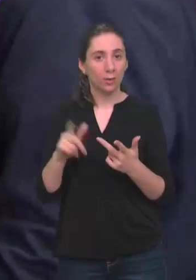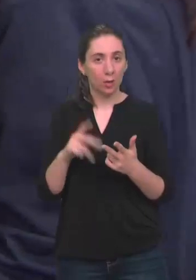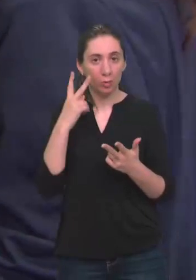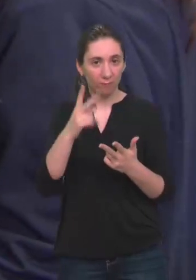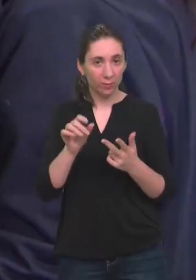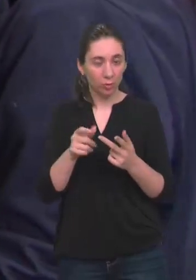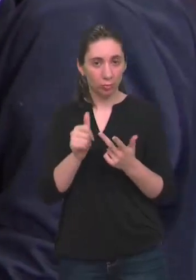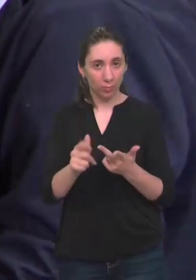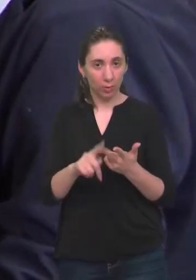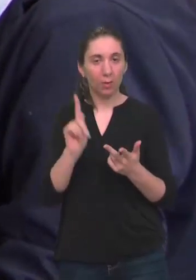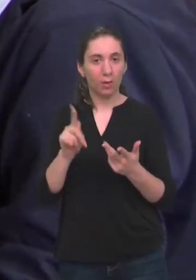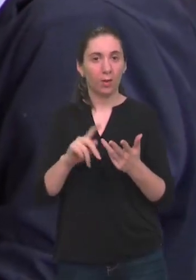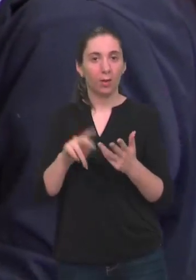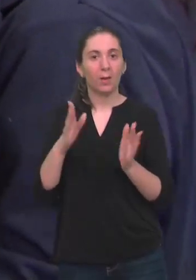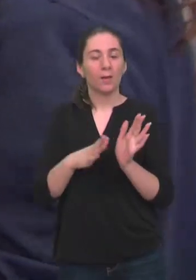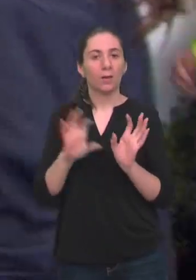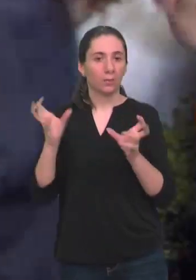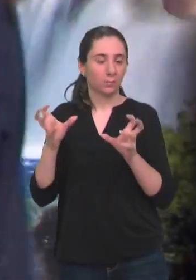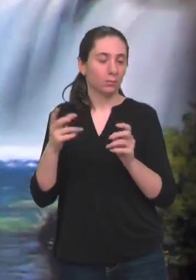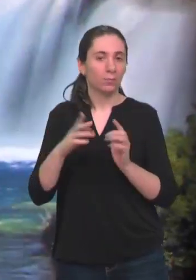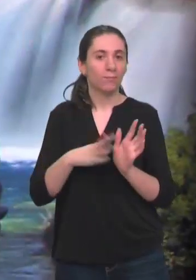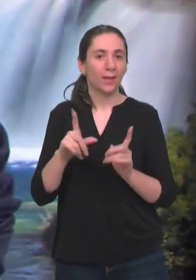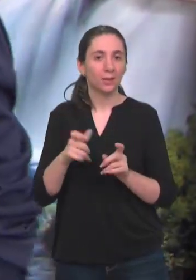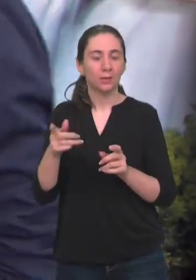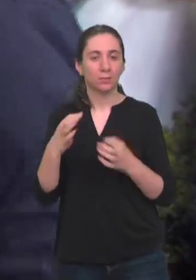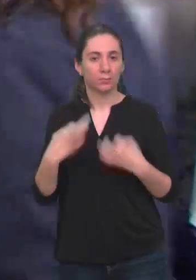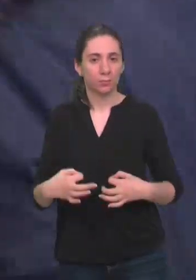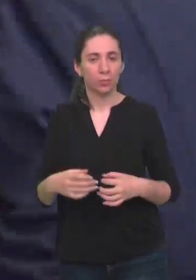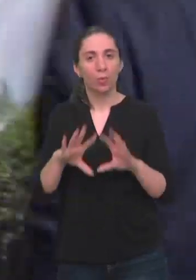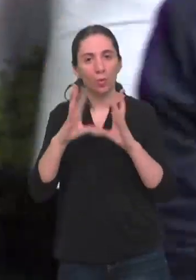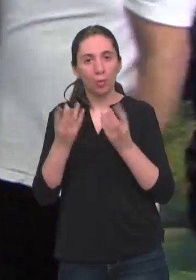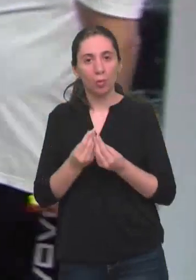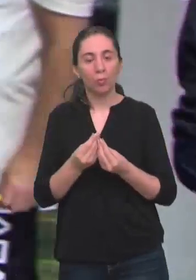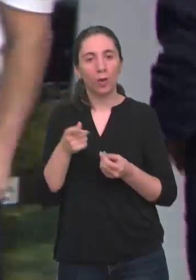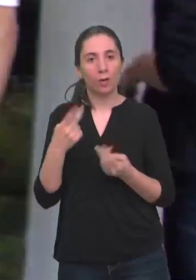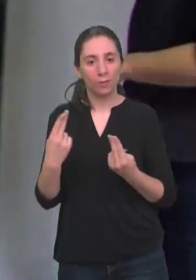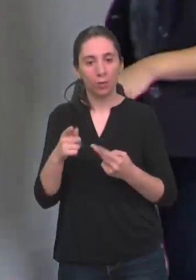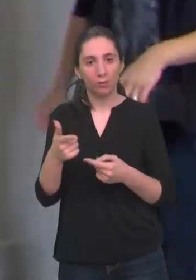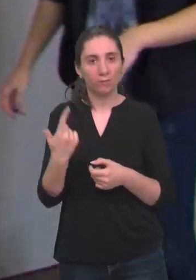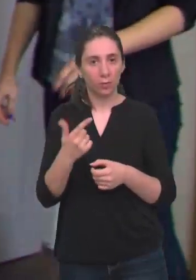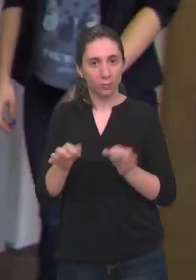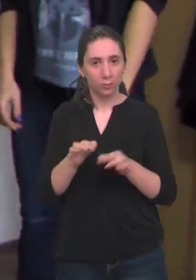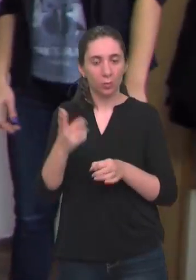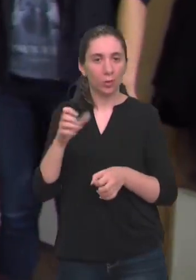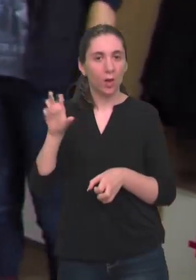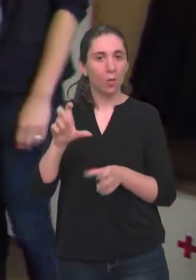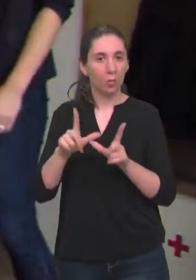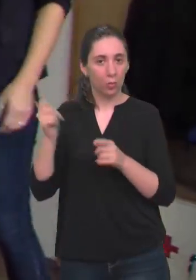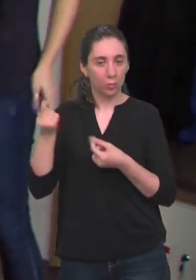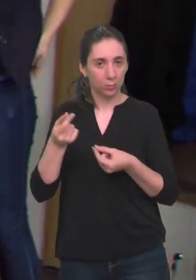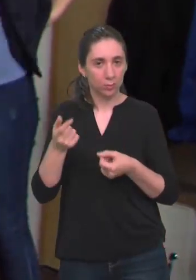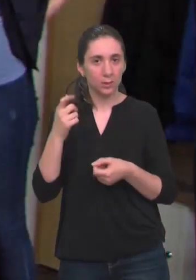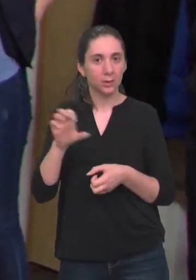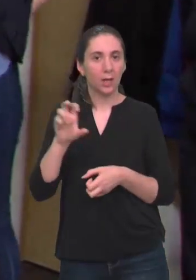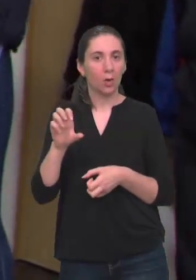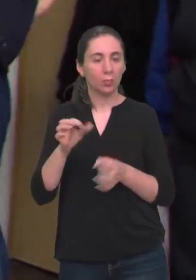videćeg pratitelja i medijski stručnjak. Ukupna vrijednost ovog dvogodišnjeg programa, financiranog od Europske unije iz